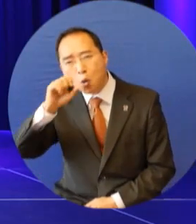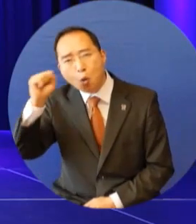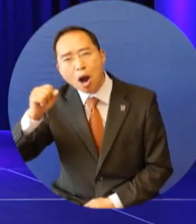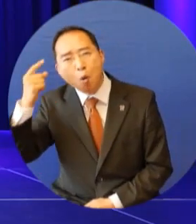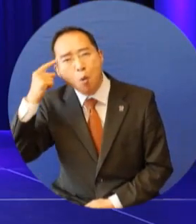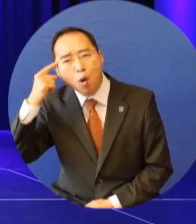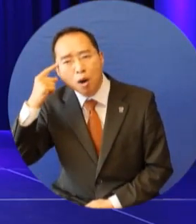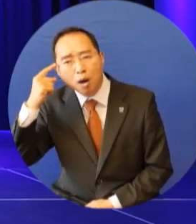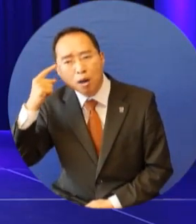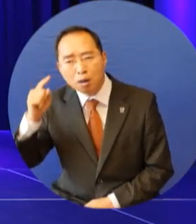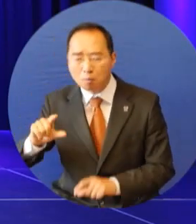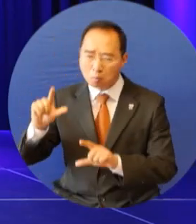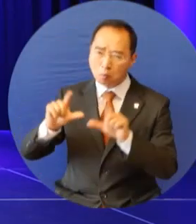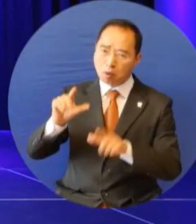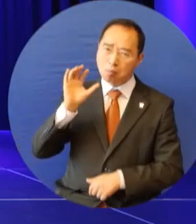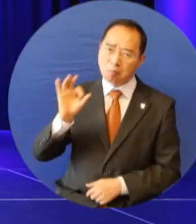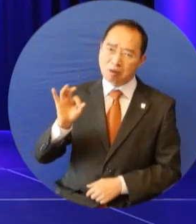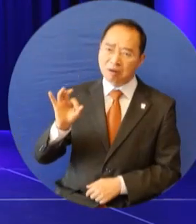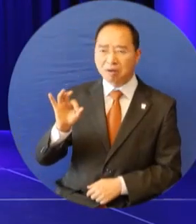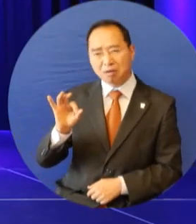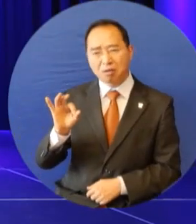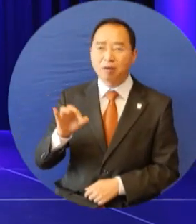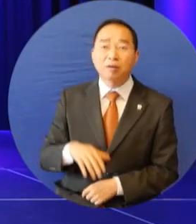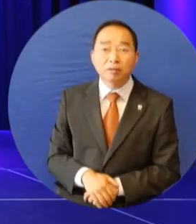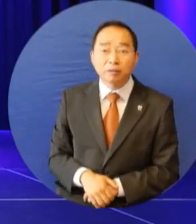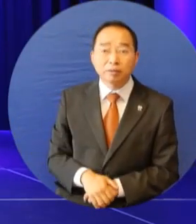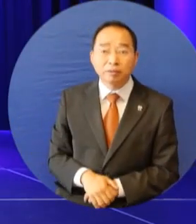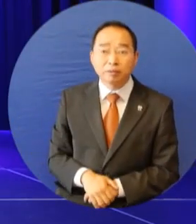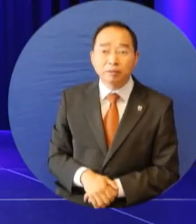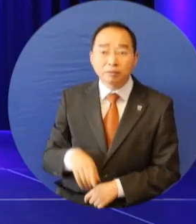좋아했을까? 이 생긴 거는 뭐